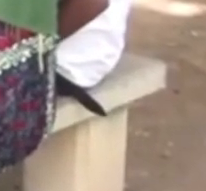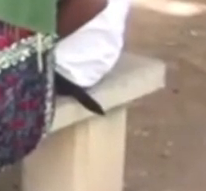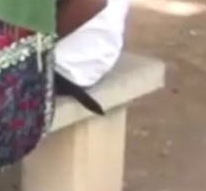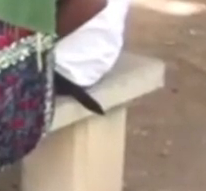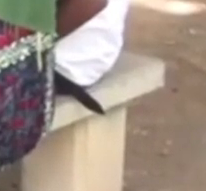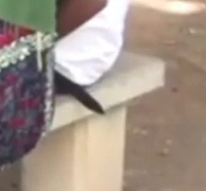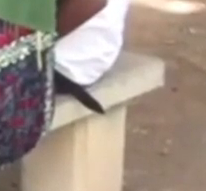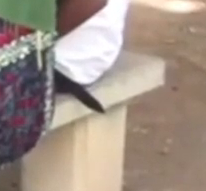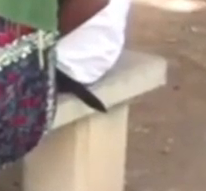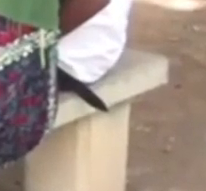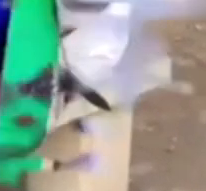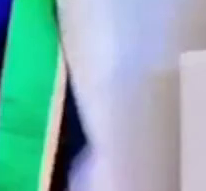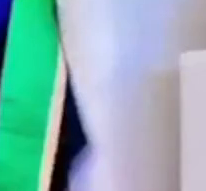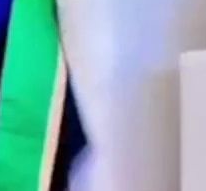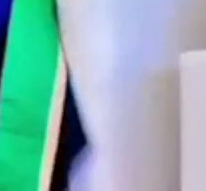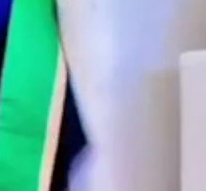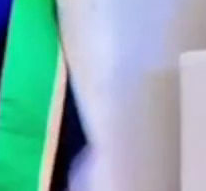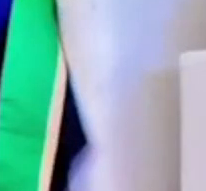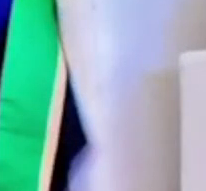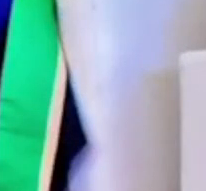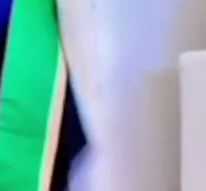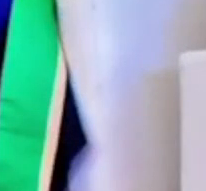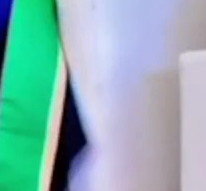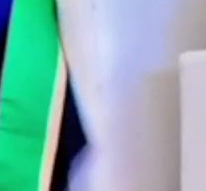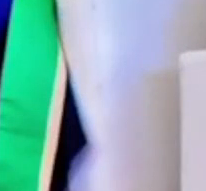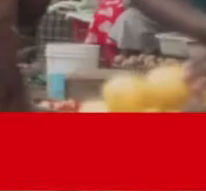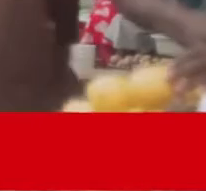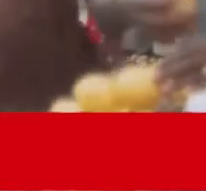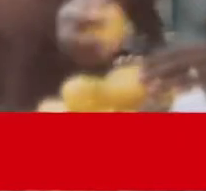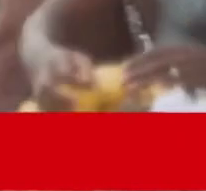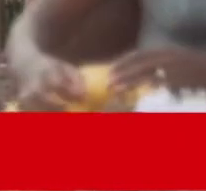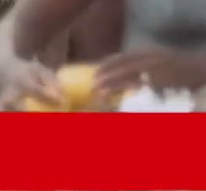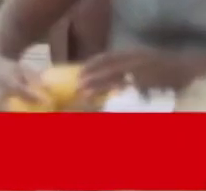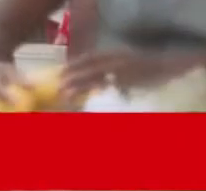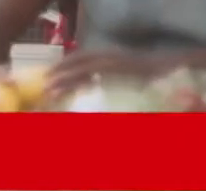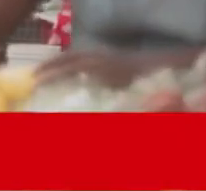0748000649. Daima tunasema kupanga ni kuchagua.